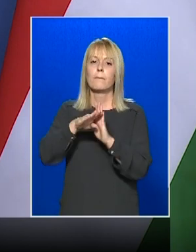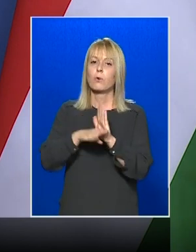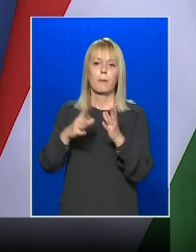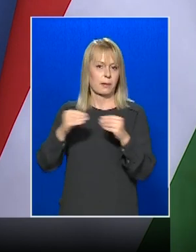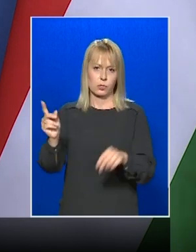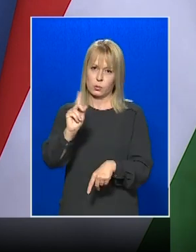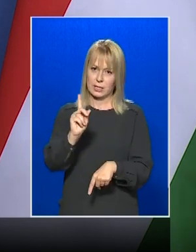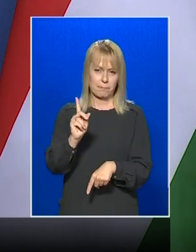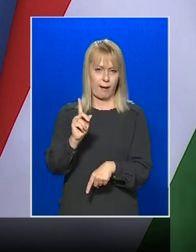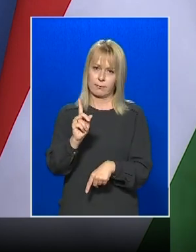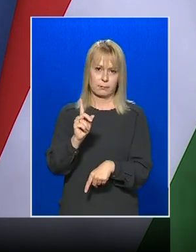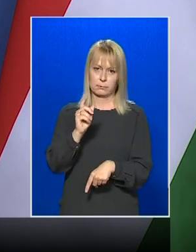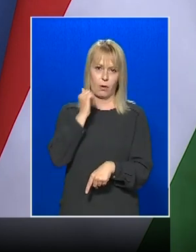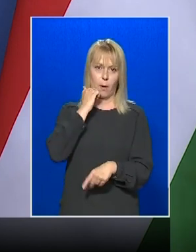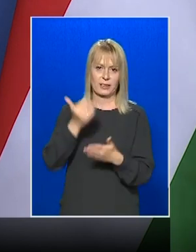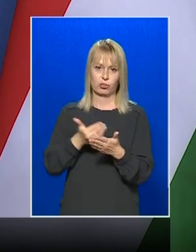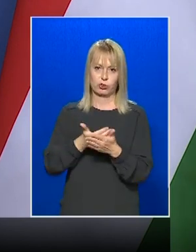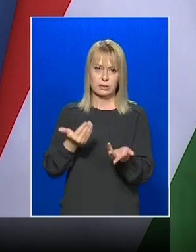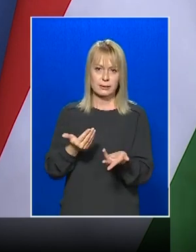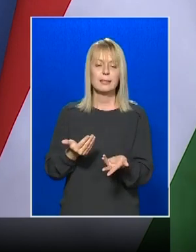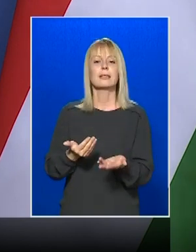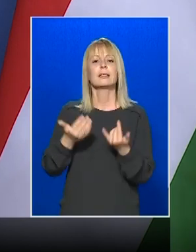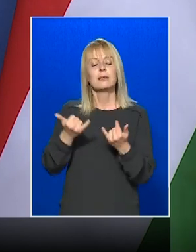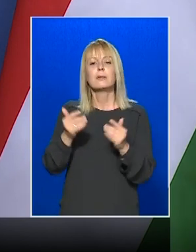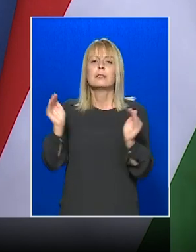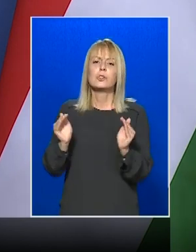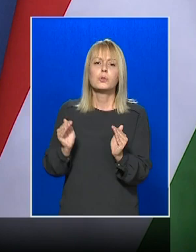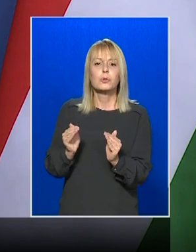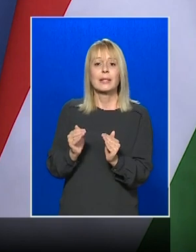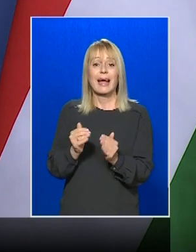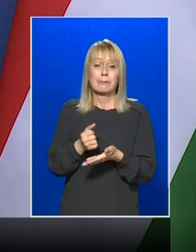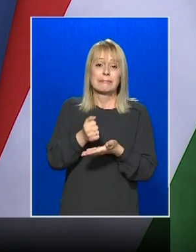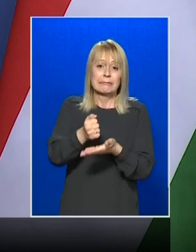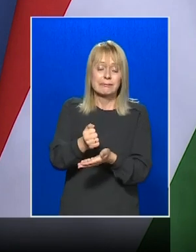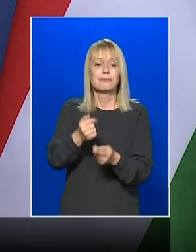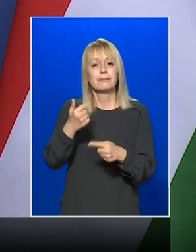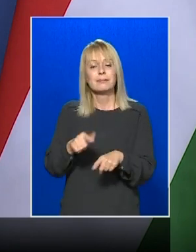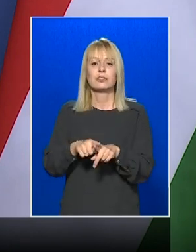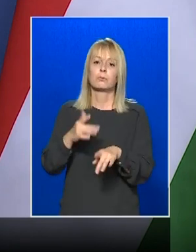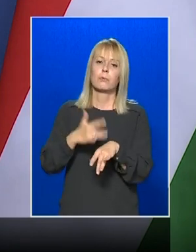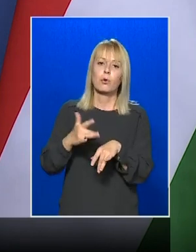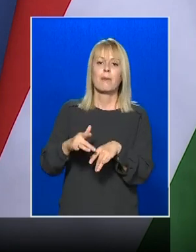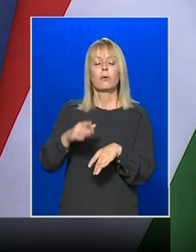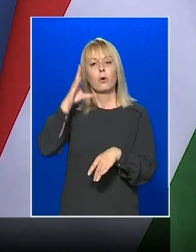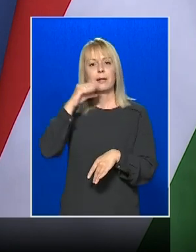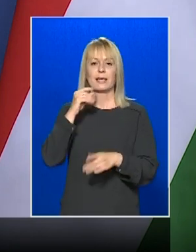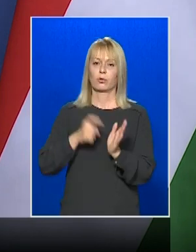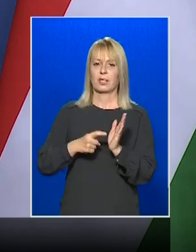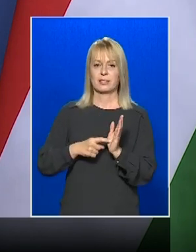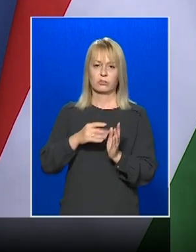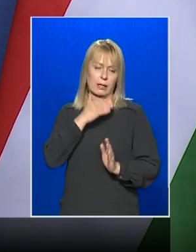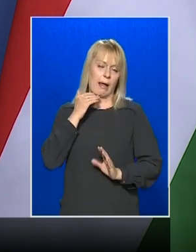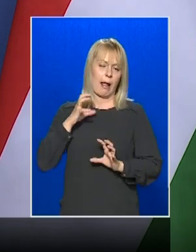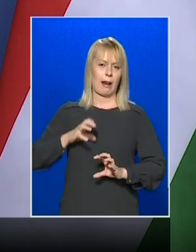álhír valóban, az idei forrásai lényegesen szűkebbek, így is igyekszünk néhány humanitárius kötelezettségünknek eleget